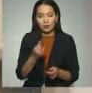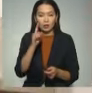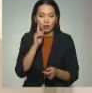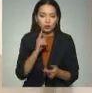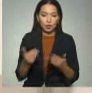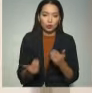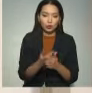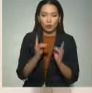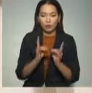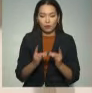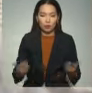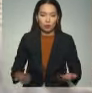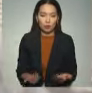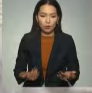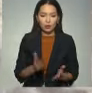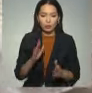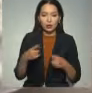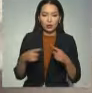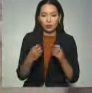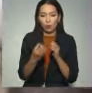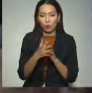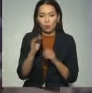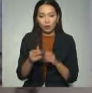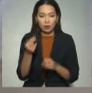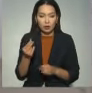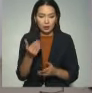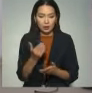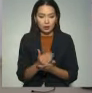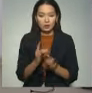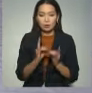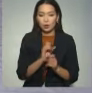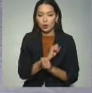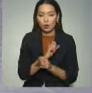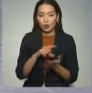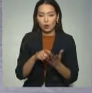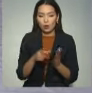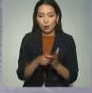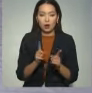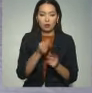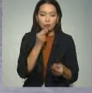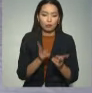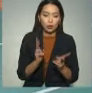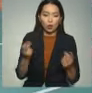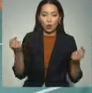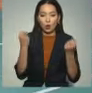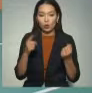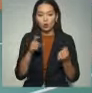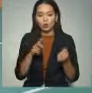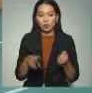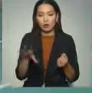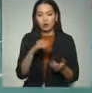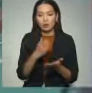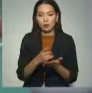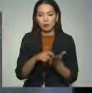жаңа жатақхананың тұрғыны. Небәрі 15 мың теңге төлейді. Жатақханада демалыс бөлмесі, ас үй, спорт залы, душ бар.